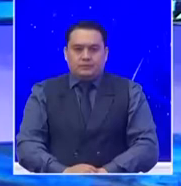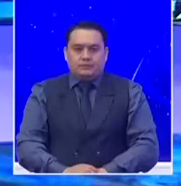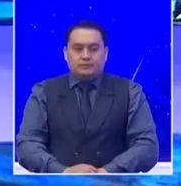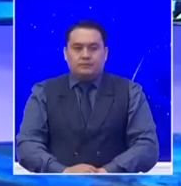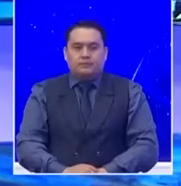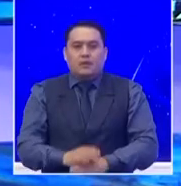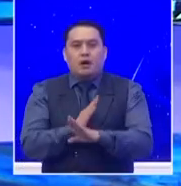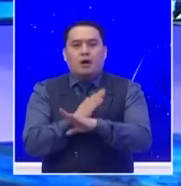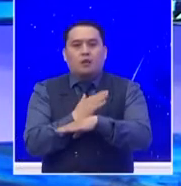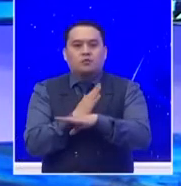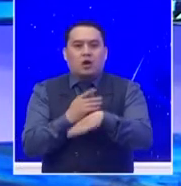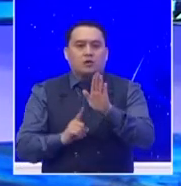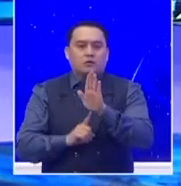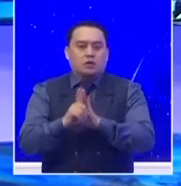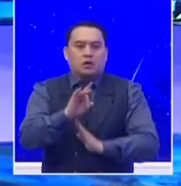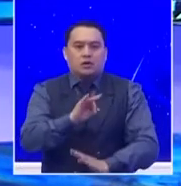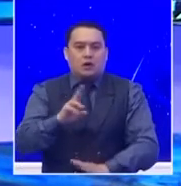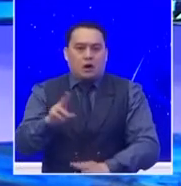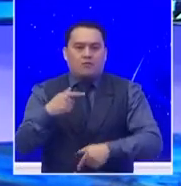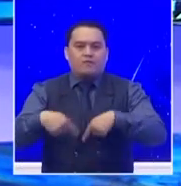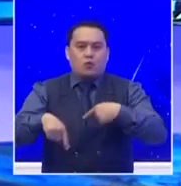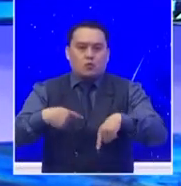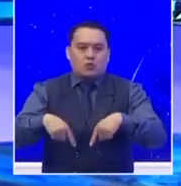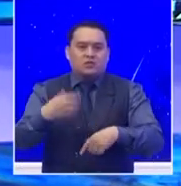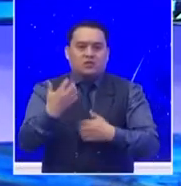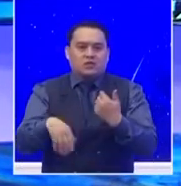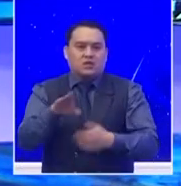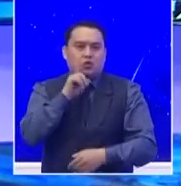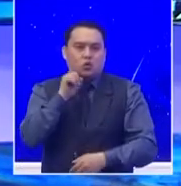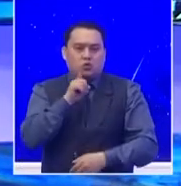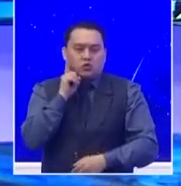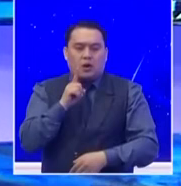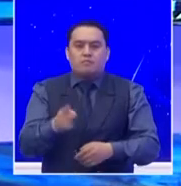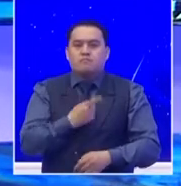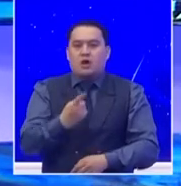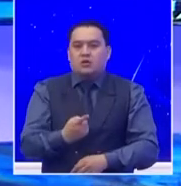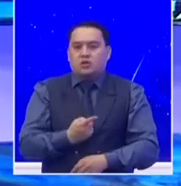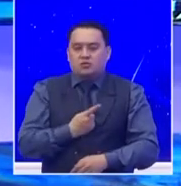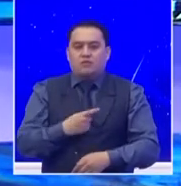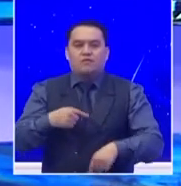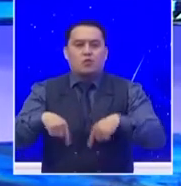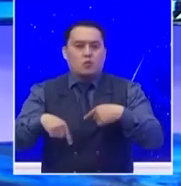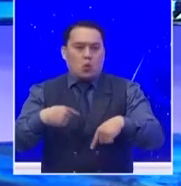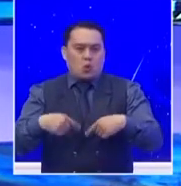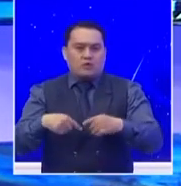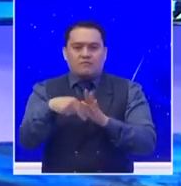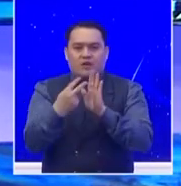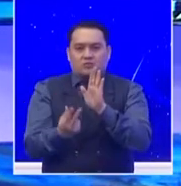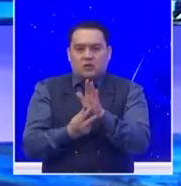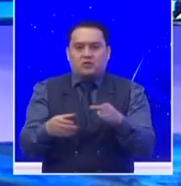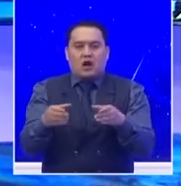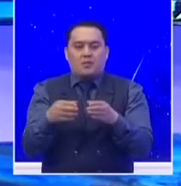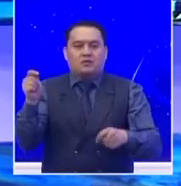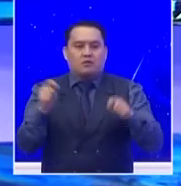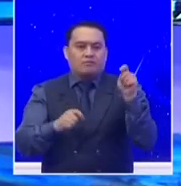В Капшигае стартовал республиканский турнир по футболу среди юношей. Состязаться в мастерстве владения мячом съехались 18 команд со